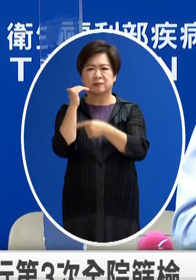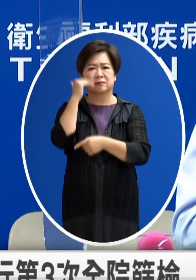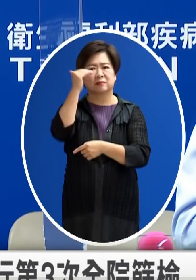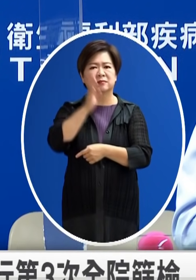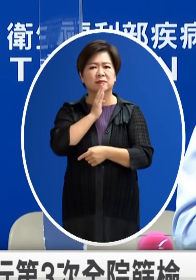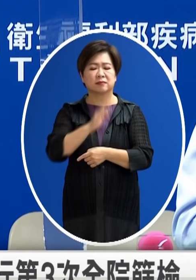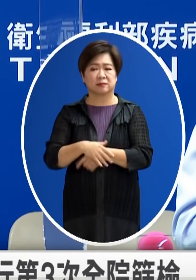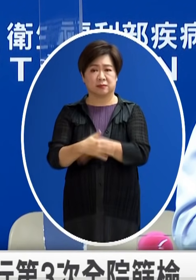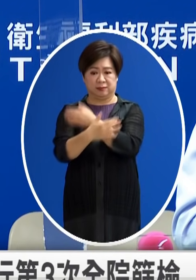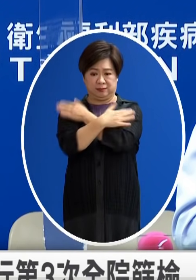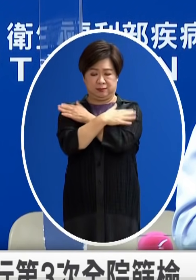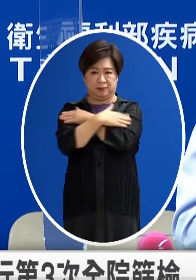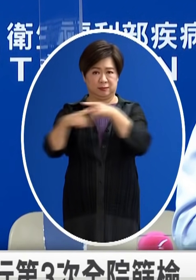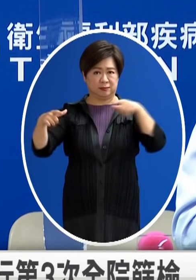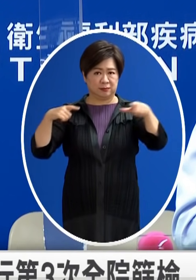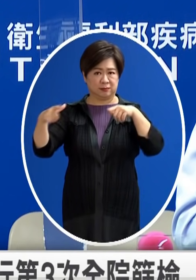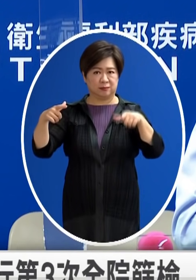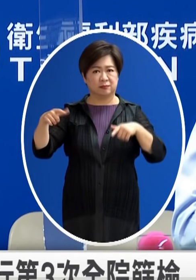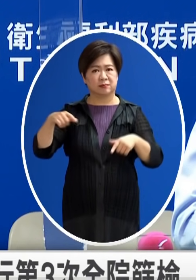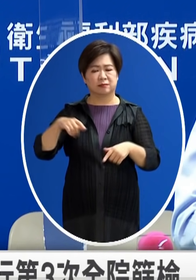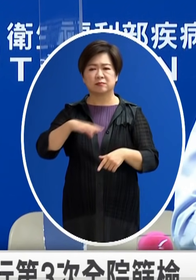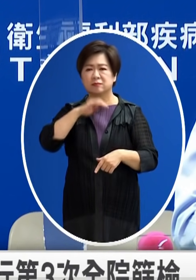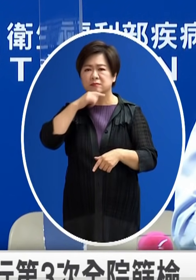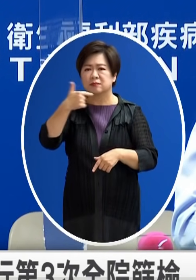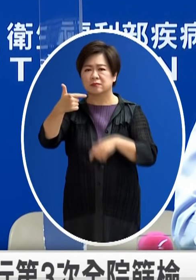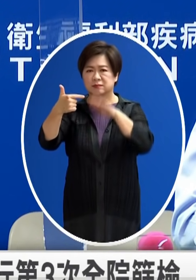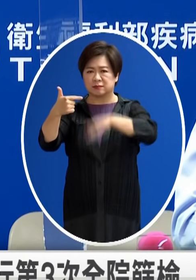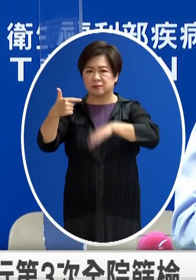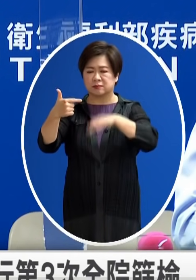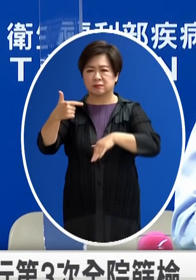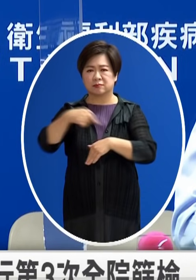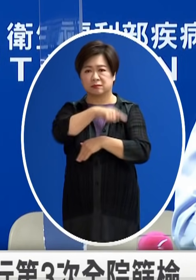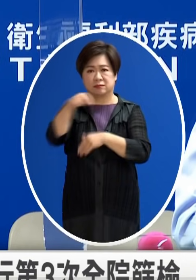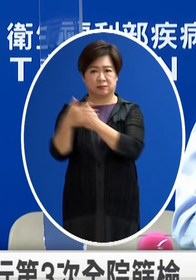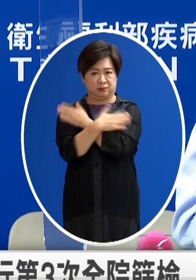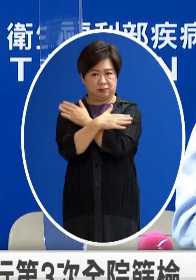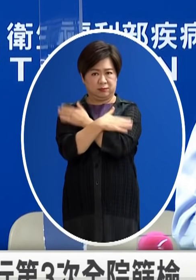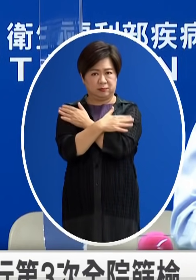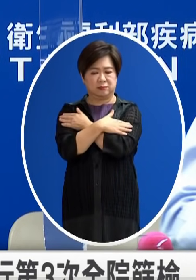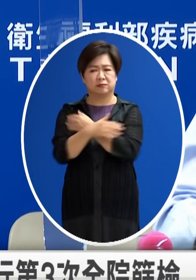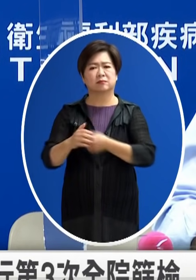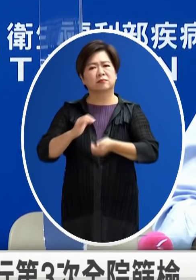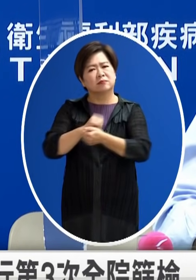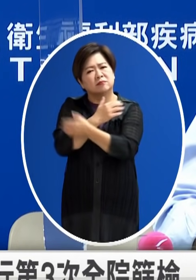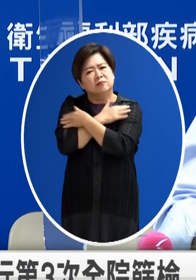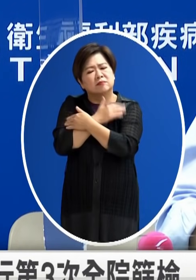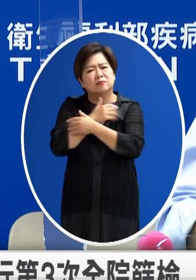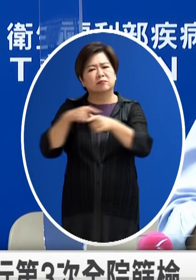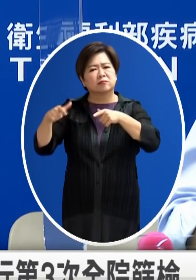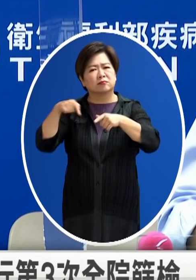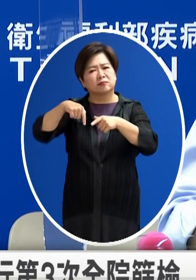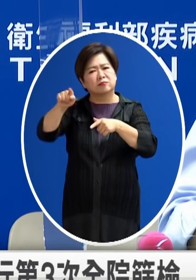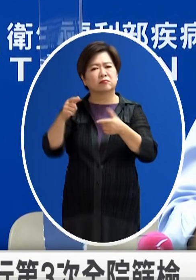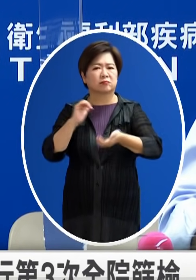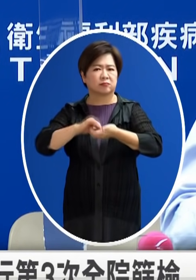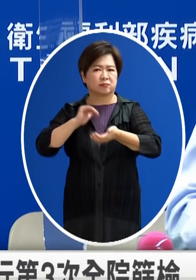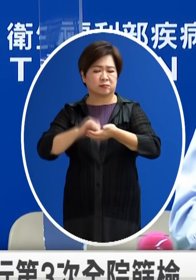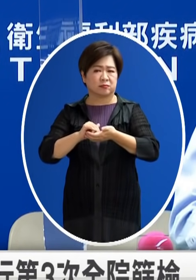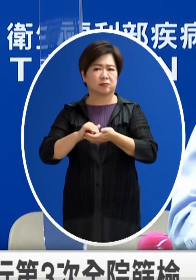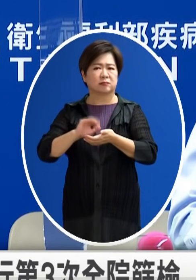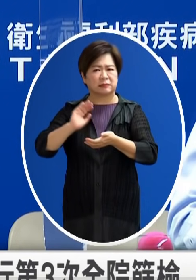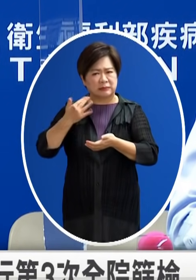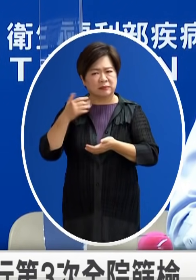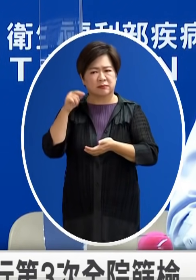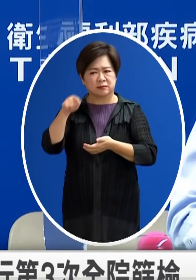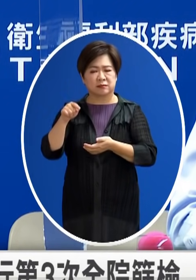那幼儿园哈，当然这边0到6岁这边有代表说他们都一定会到幼儿园，可是幼儿园里面也代表一个，